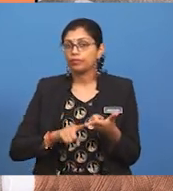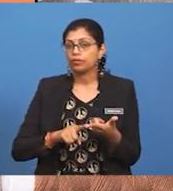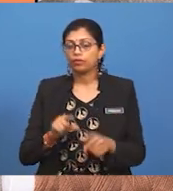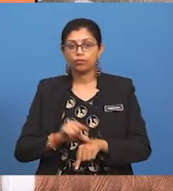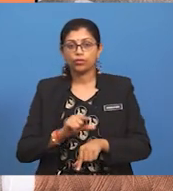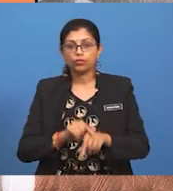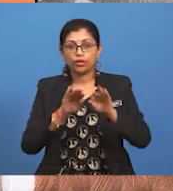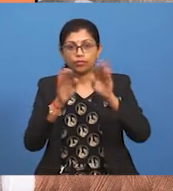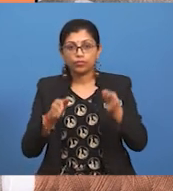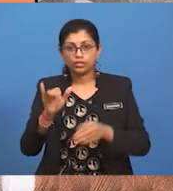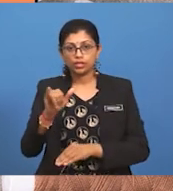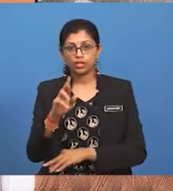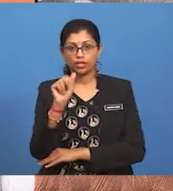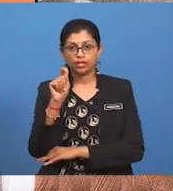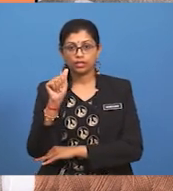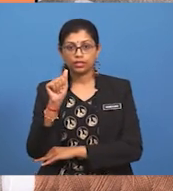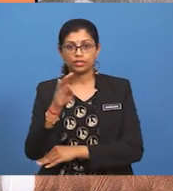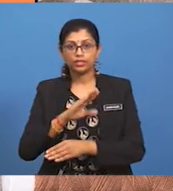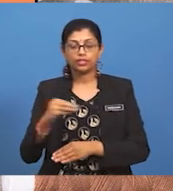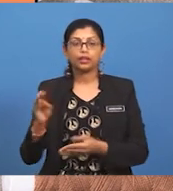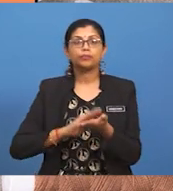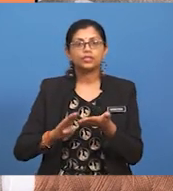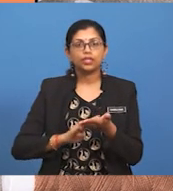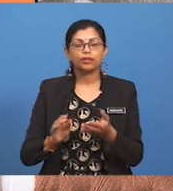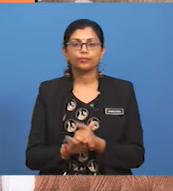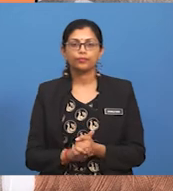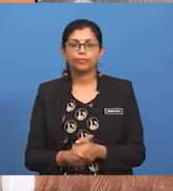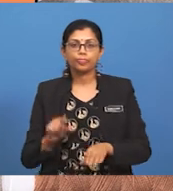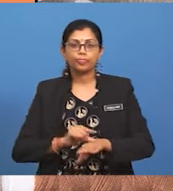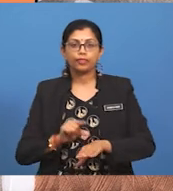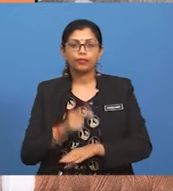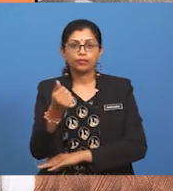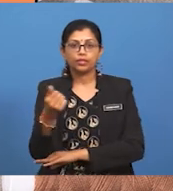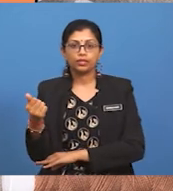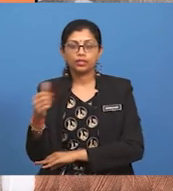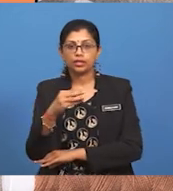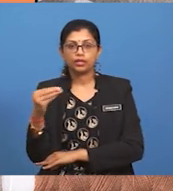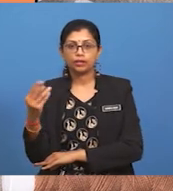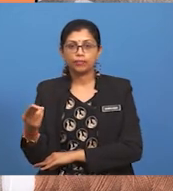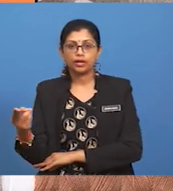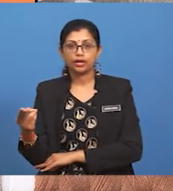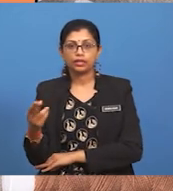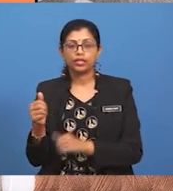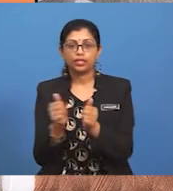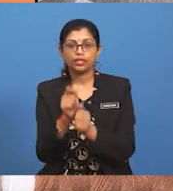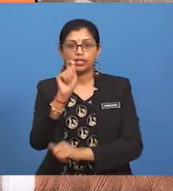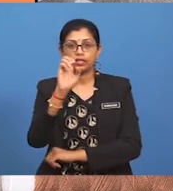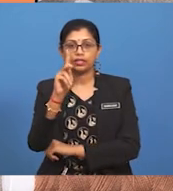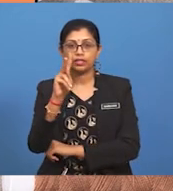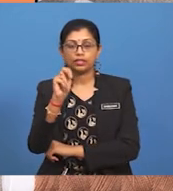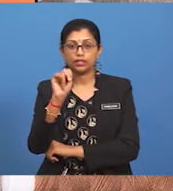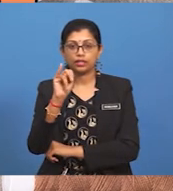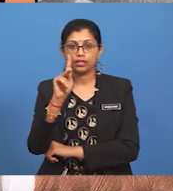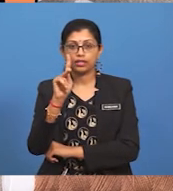menggunakan meja yang rata dan bersih, menggunakan peralatan dengan taktik yang betul